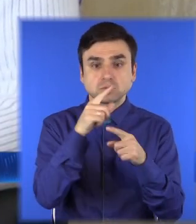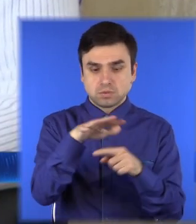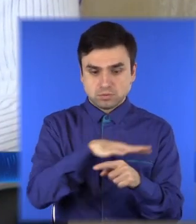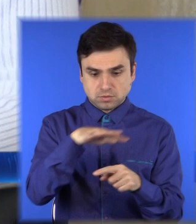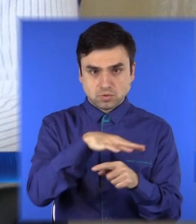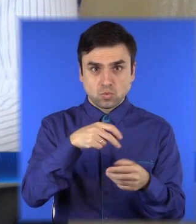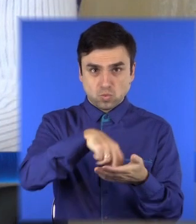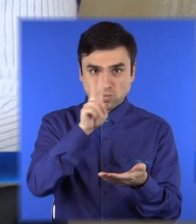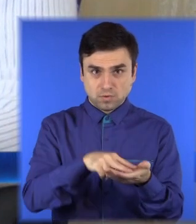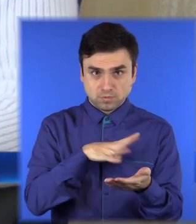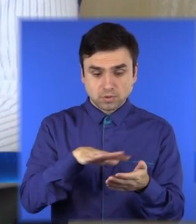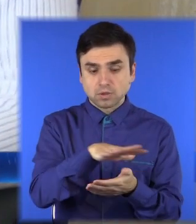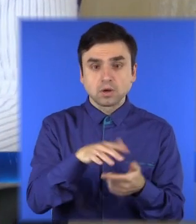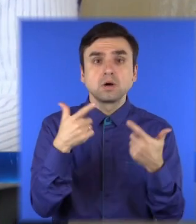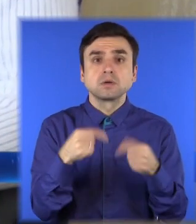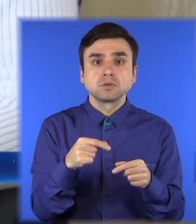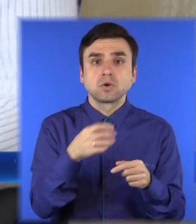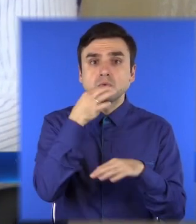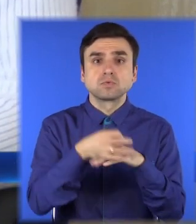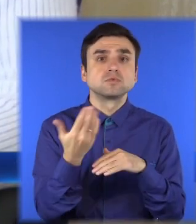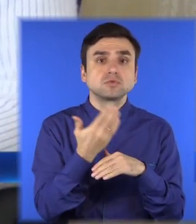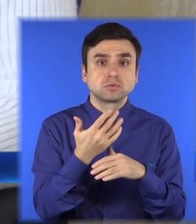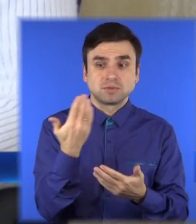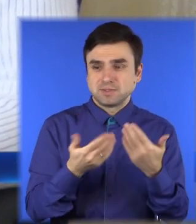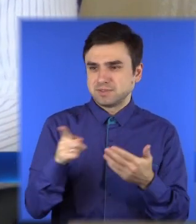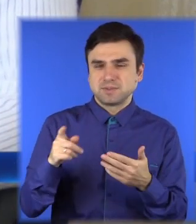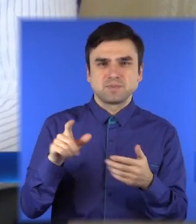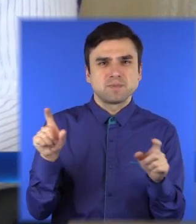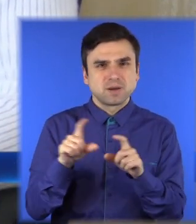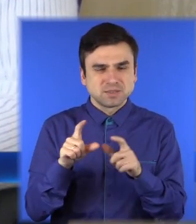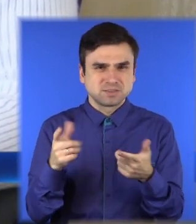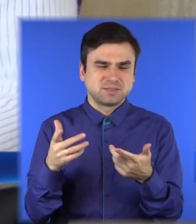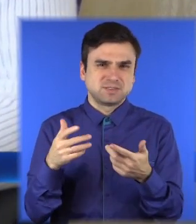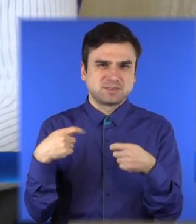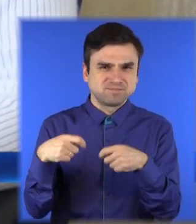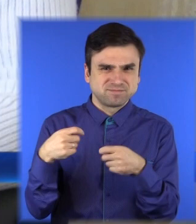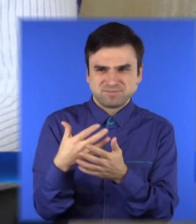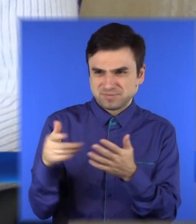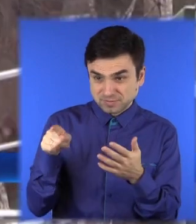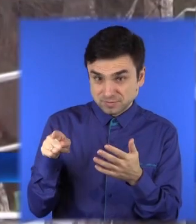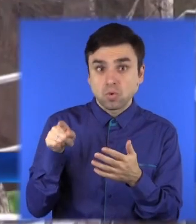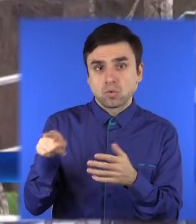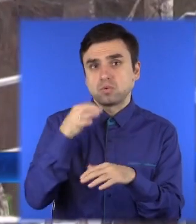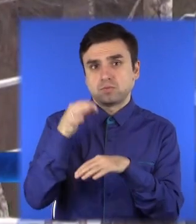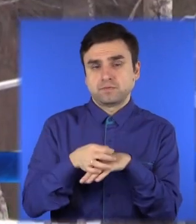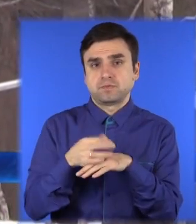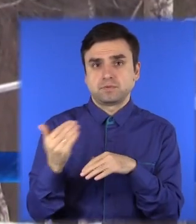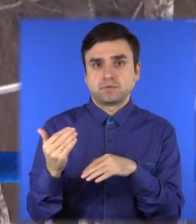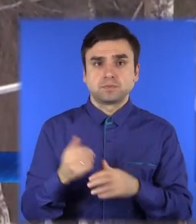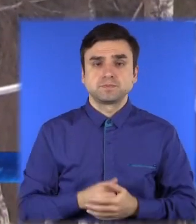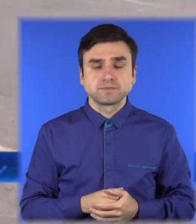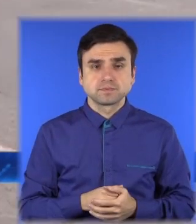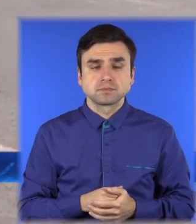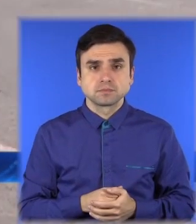принадлежит частной либо коммерческой организации, либо это магазин, либо какой-то торговый комплекс, то ответственность несут собственники. Юристи кажуть,